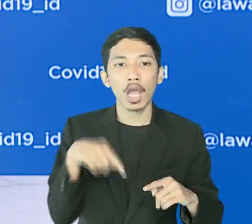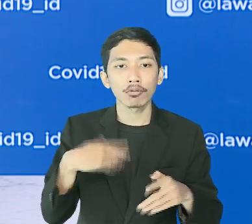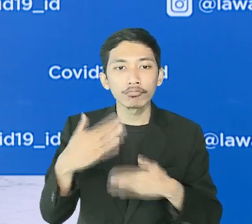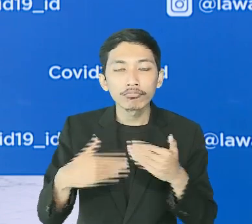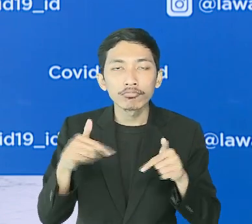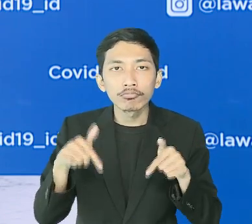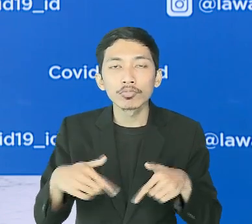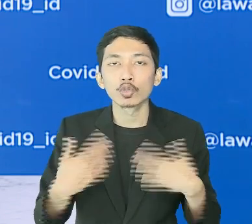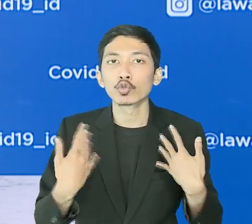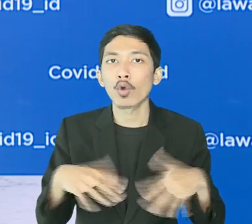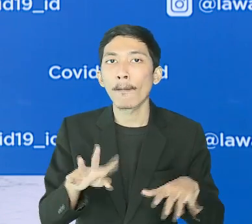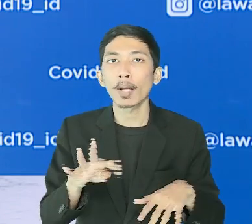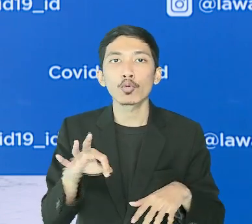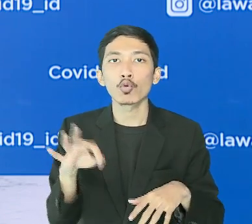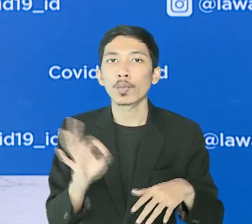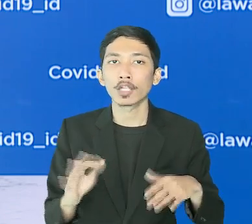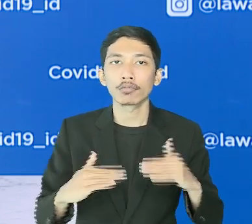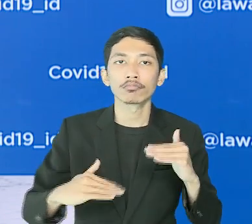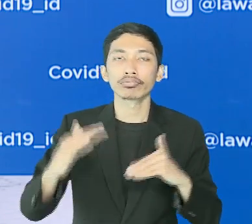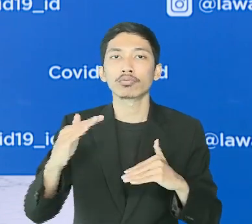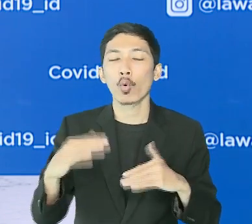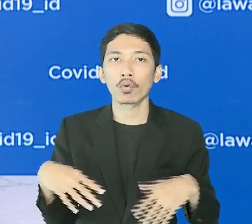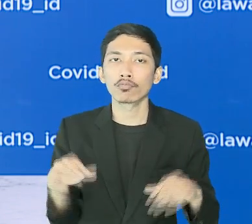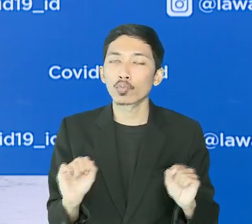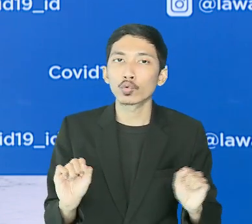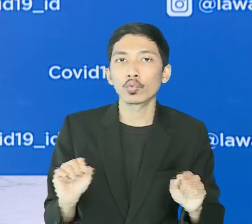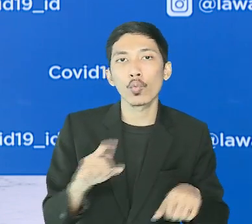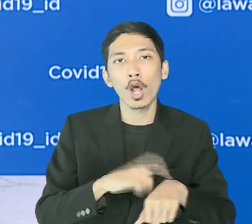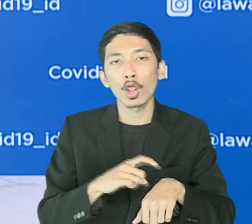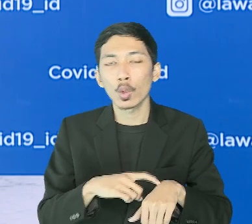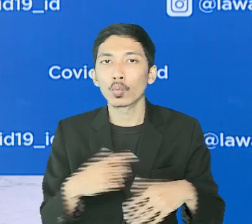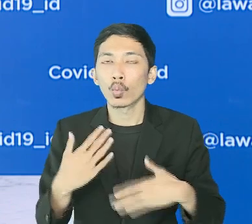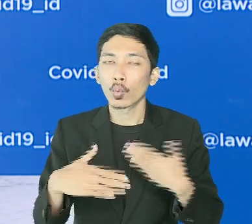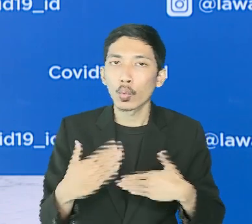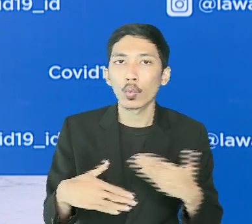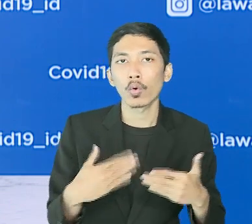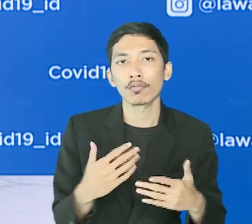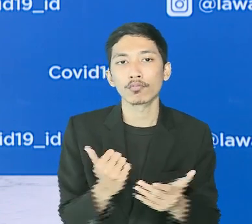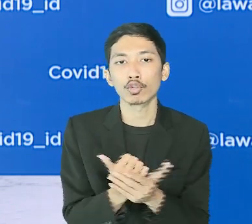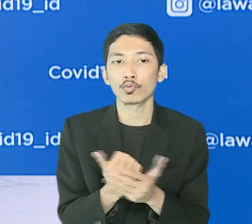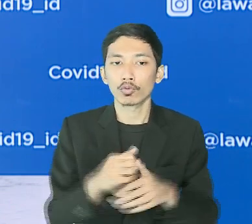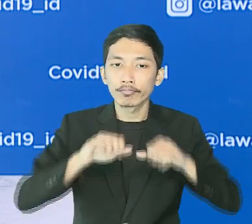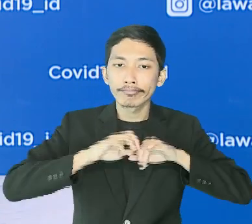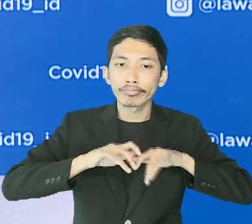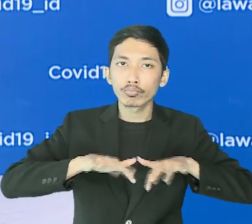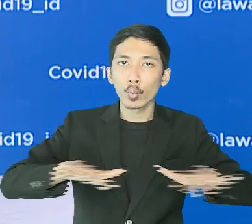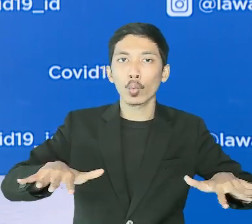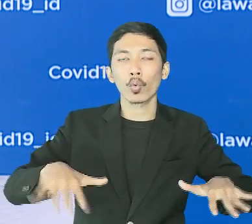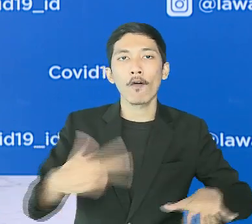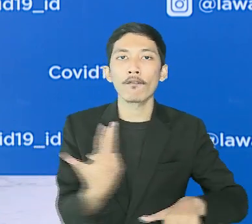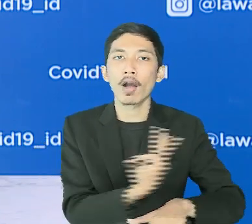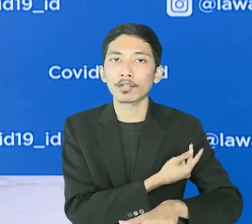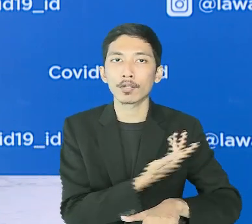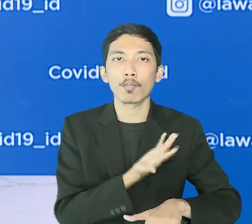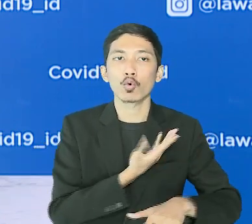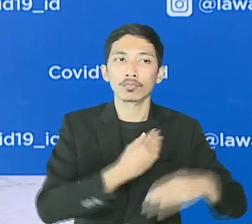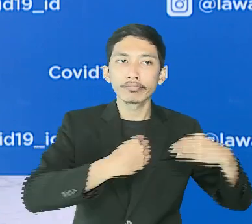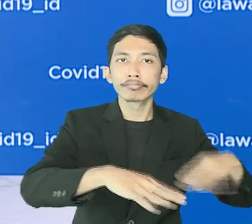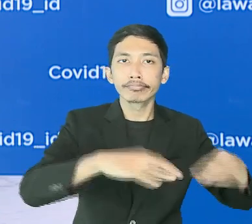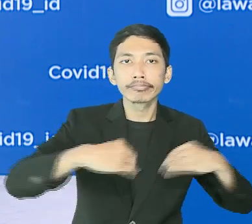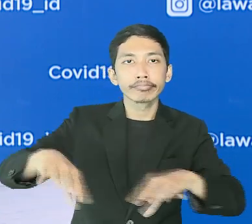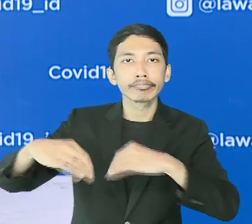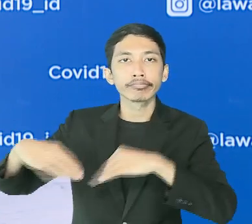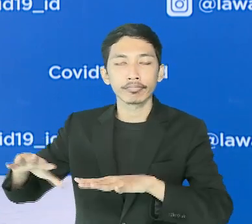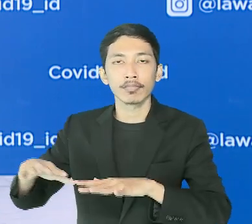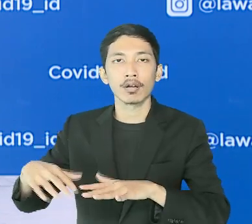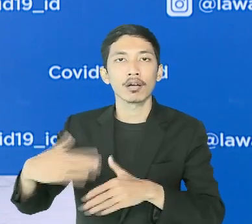masyarakat dalam program vaksinasi dan berkomitmen untuk terus memperluas cakupan vaksinasi dosis kedua